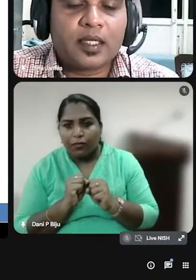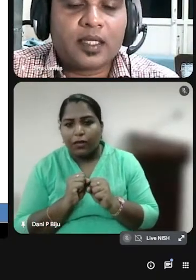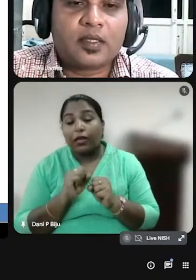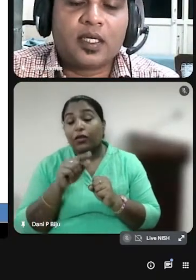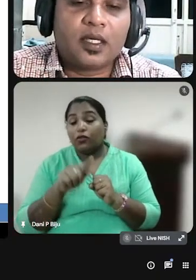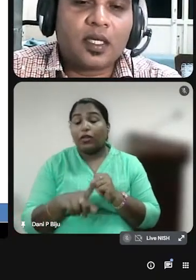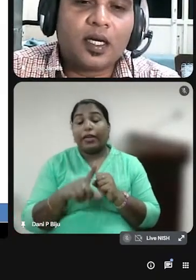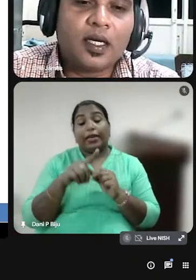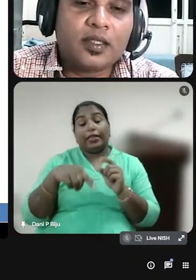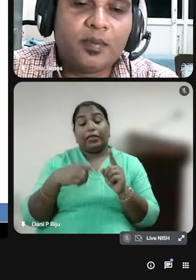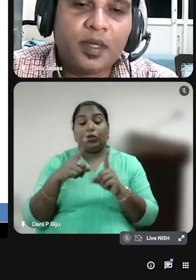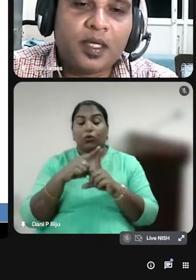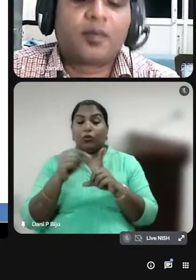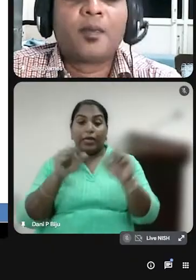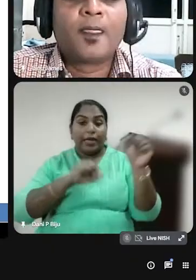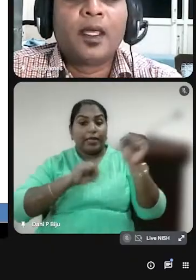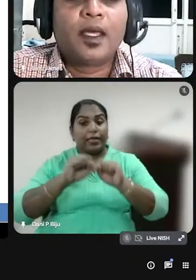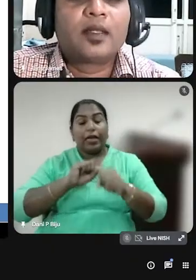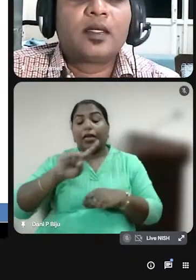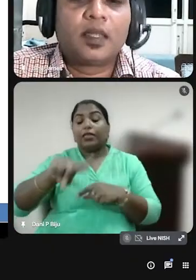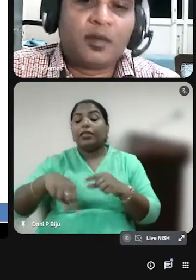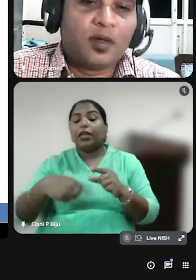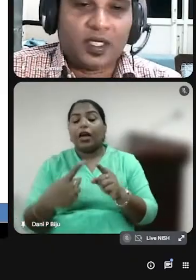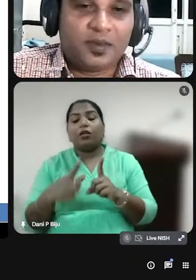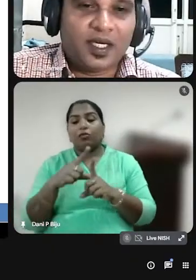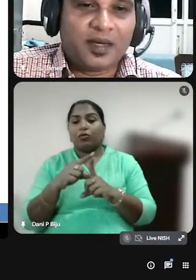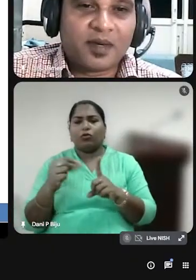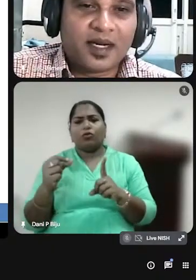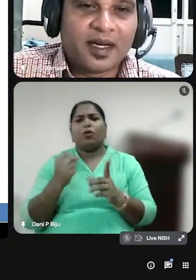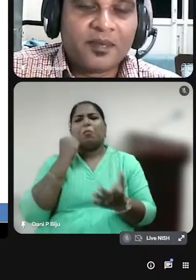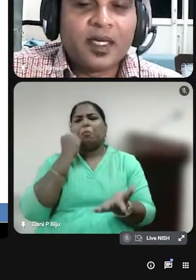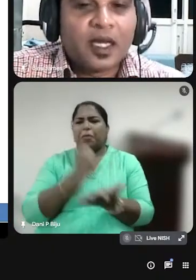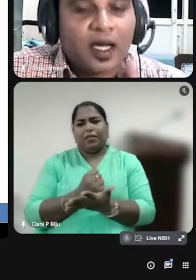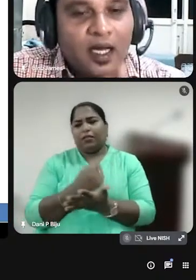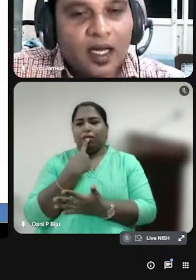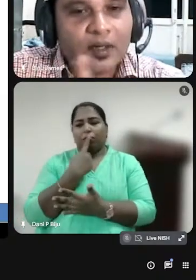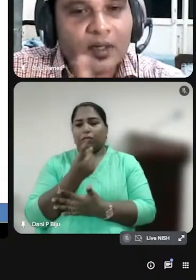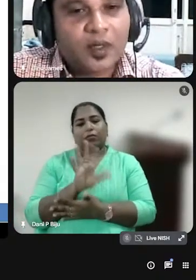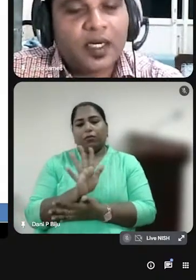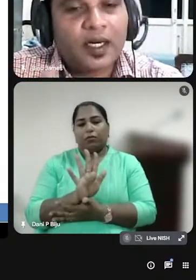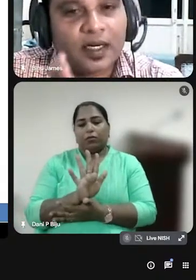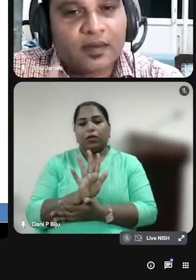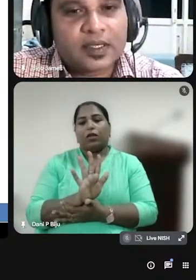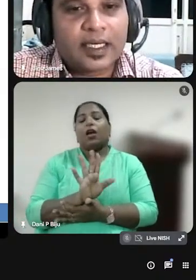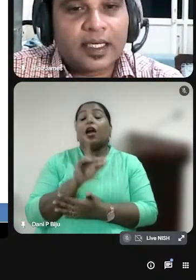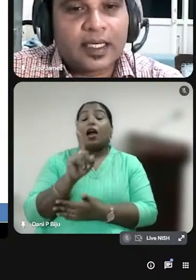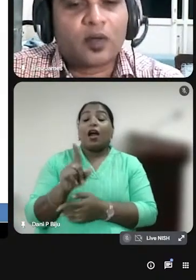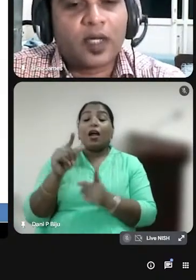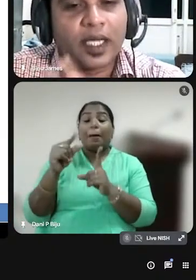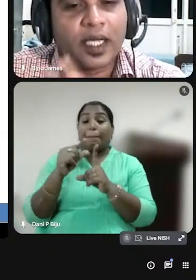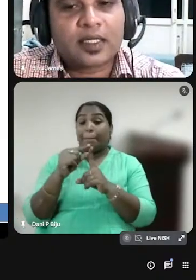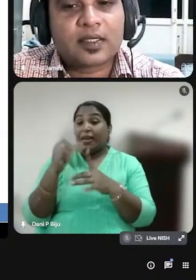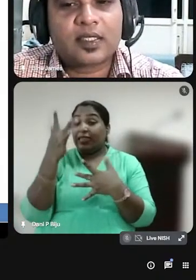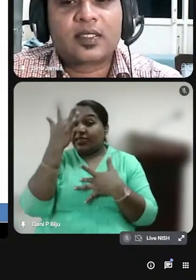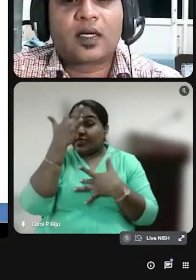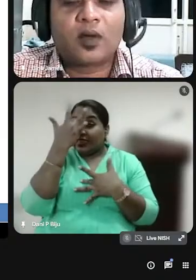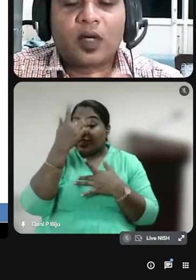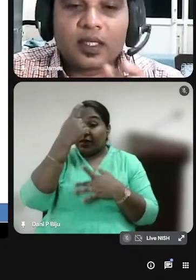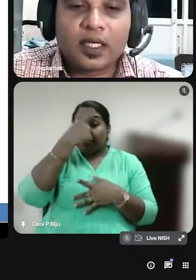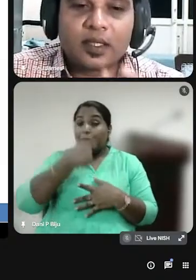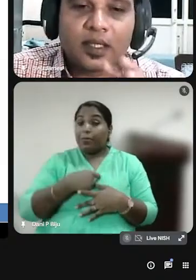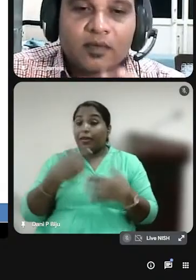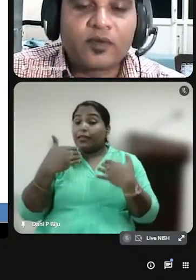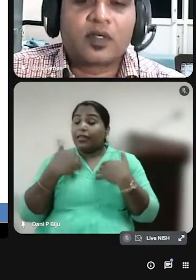അതേ എക്സസൈസ് എനിക്ക് നാളെയും ചെയ്യിപ്പിക്കണം എന്ന് നമ്മൾ വാശി പിടിക്കാൻ പാടില്ല. ആ രോഗിയുടെ അവസ്ഥ ഏതാണോ, ഏത് എക്സസൈസ്